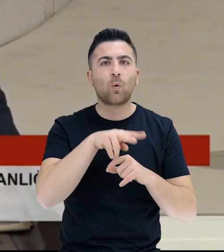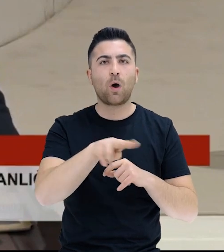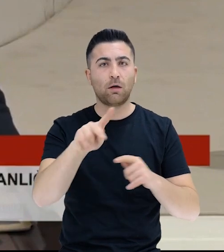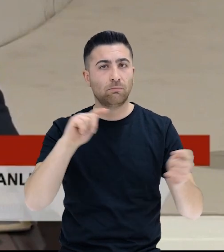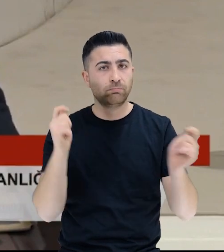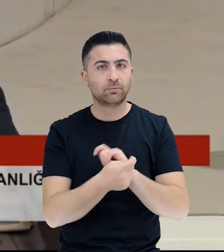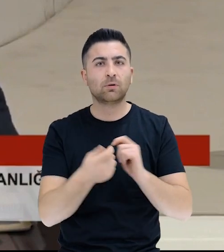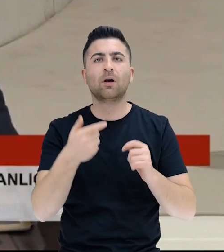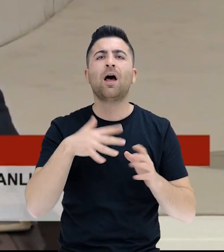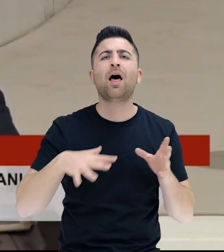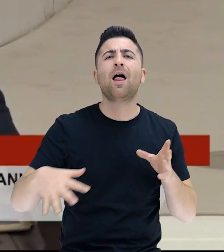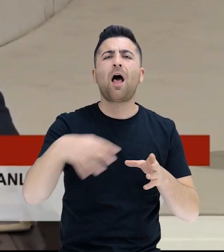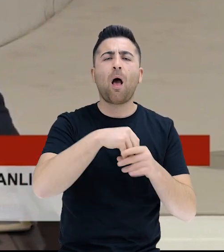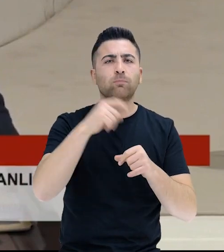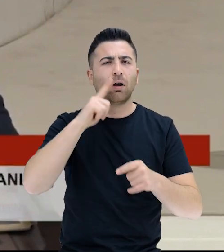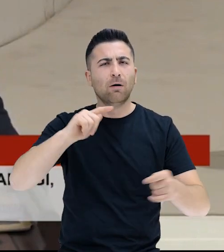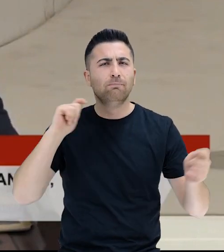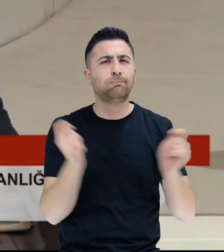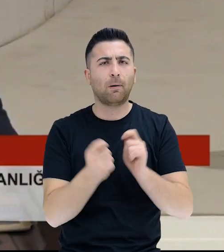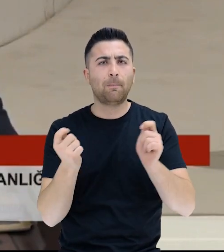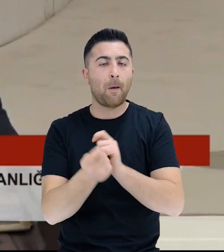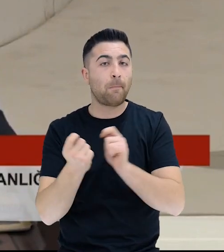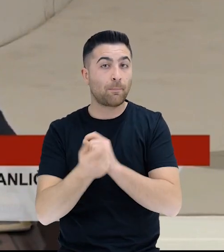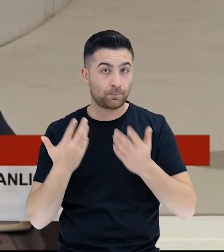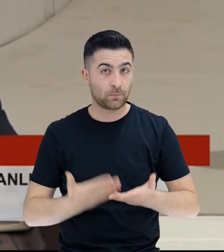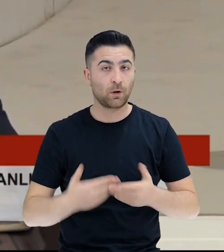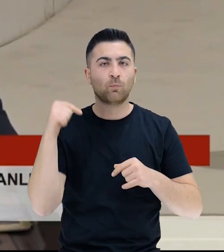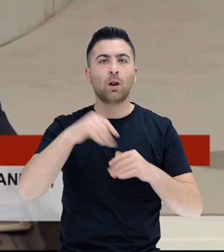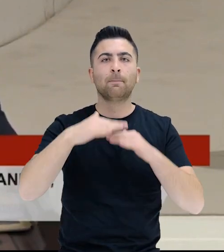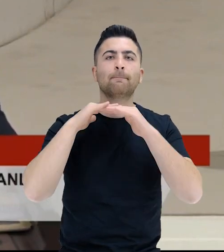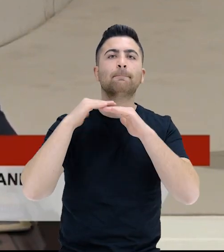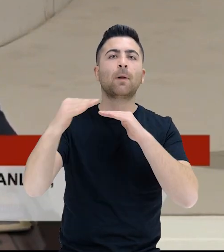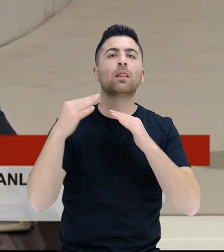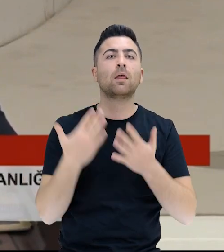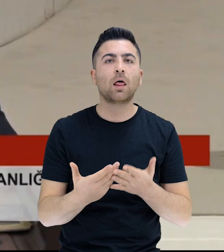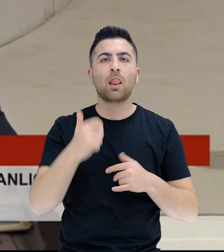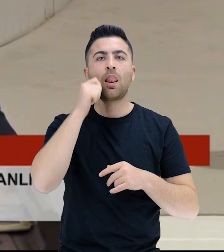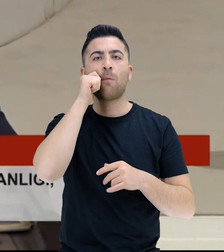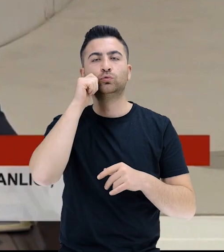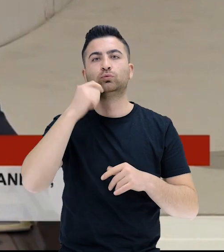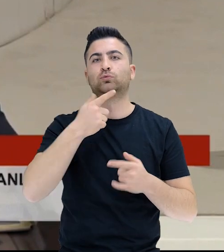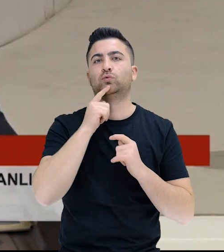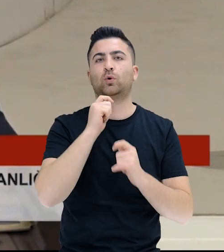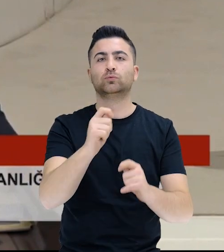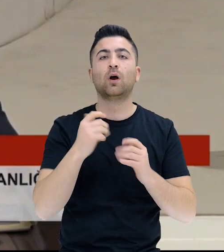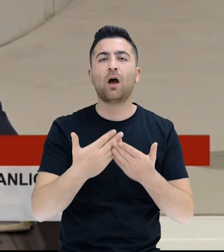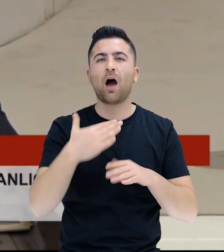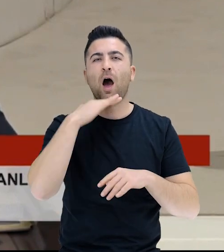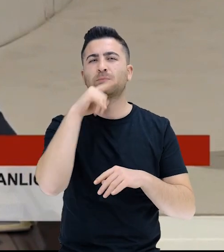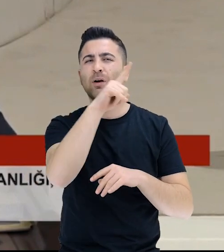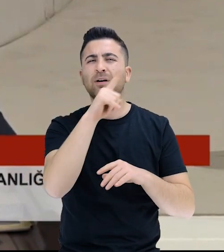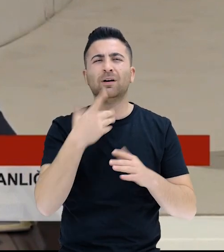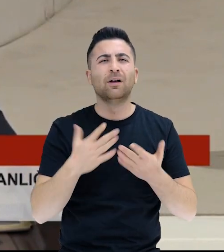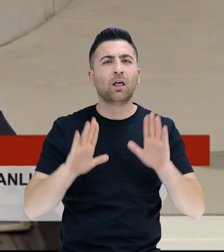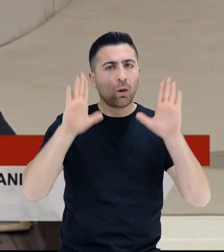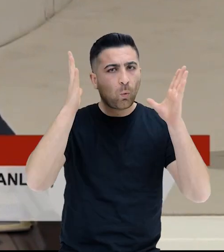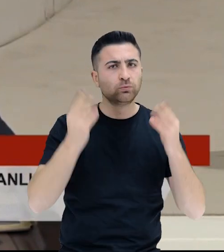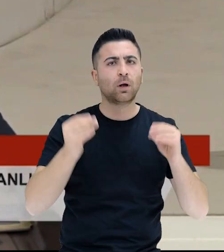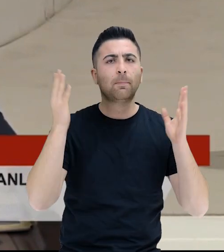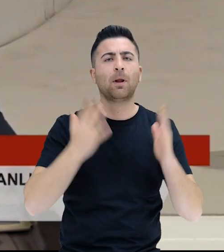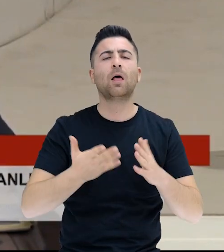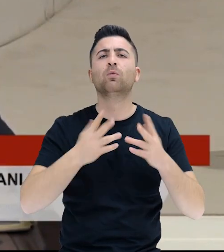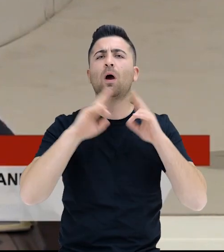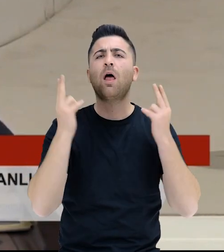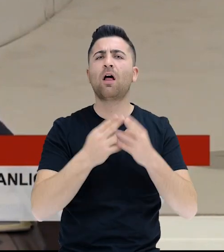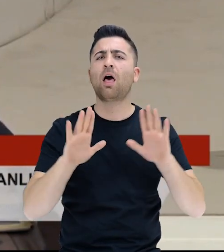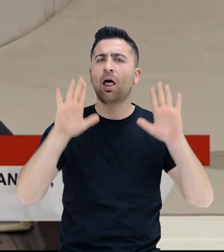rotasını değiştirmişsek, nasıl kaptagon'un rotasını değiştirmişsek, burada milletimize namus sözüdür. Avrupa teslim olsa